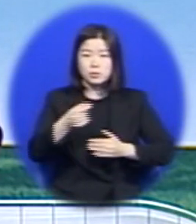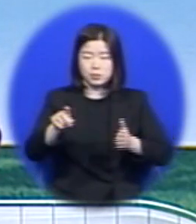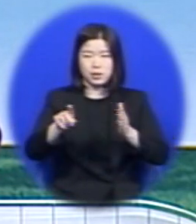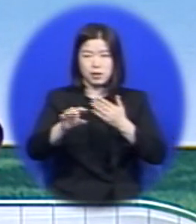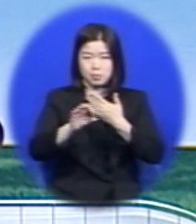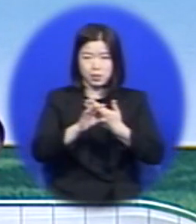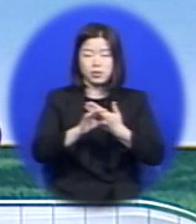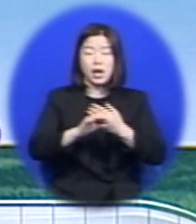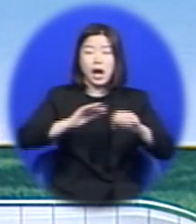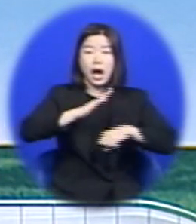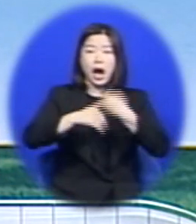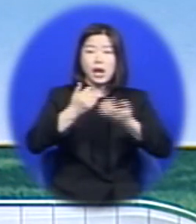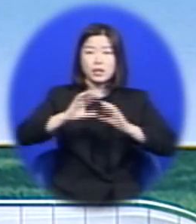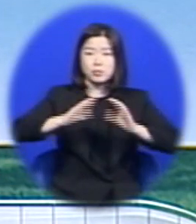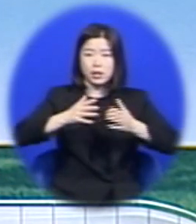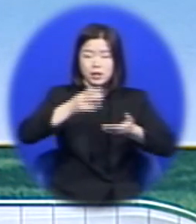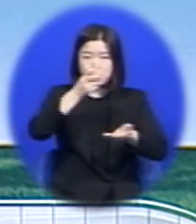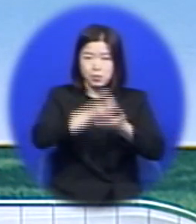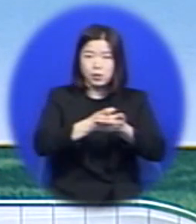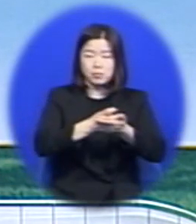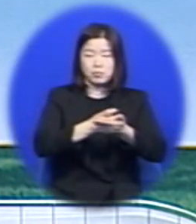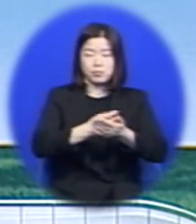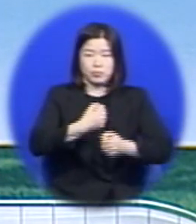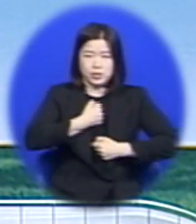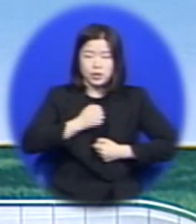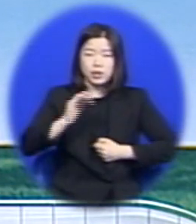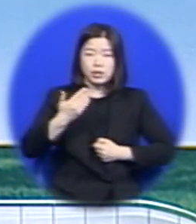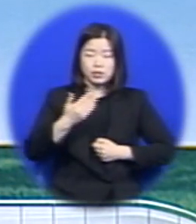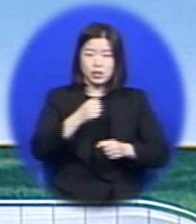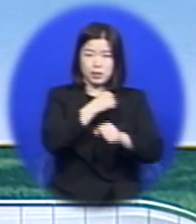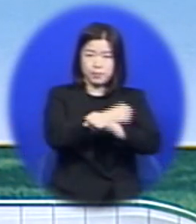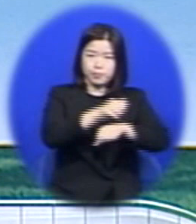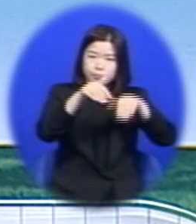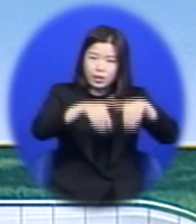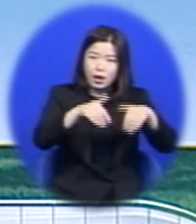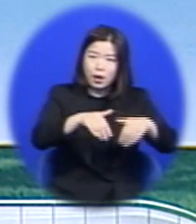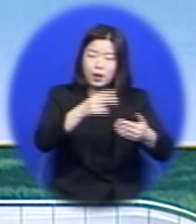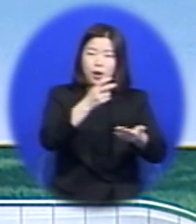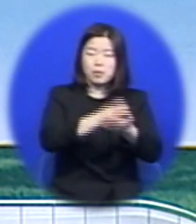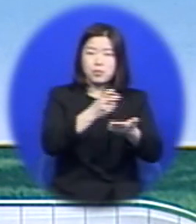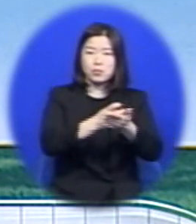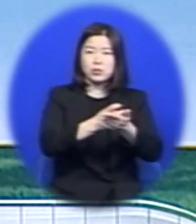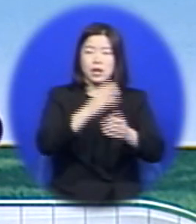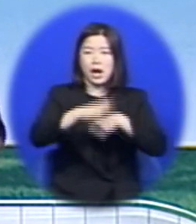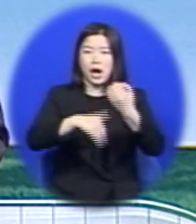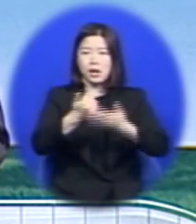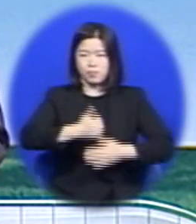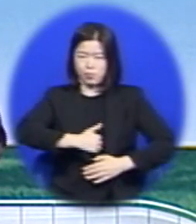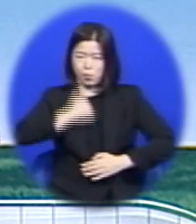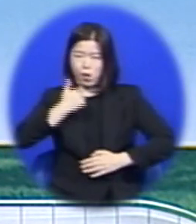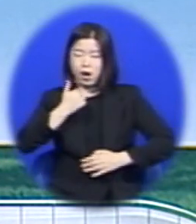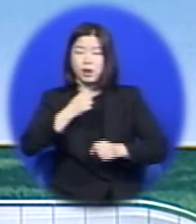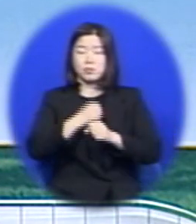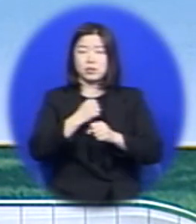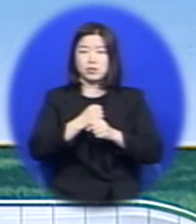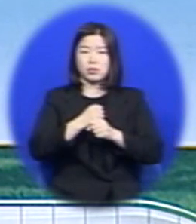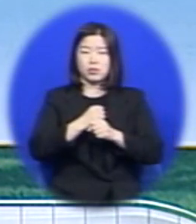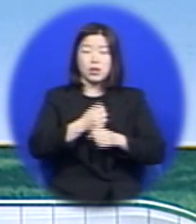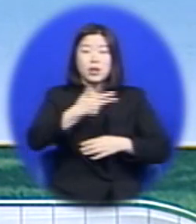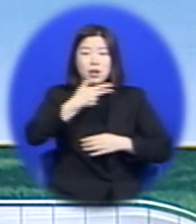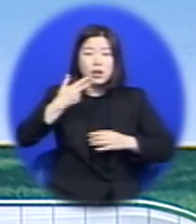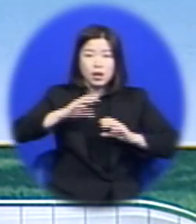법을 지켜야 하는데 노예 제도는 분명 하나님의 분노를 자극하는 일입니다. 기독교 국가를 자처하는